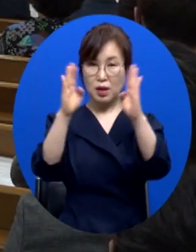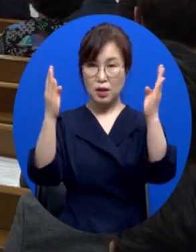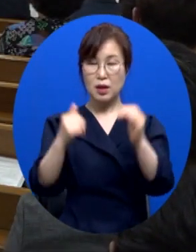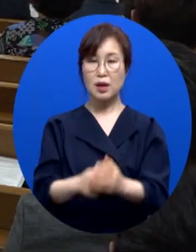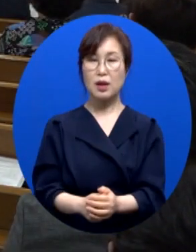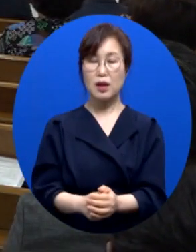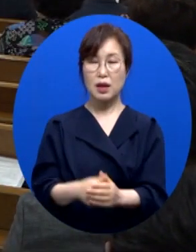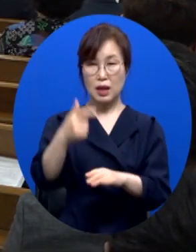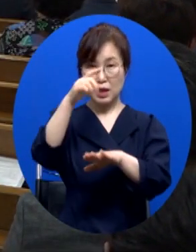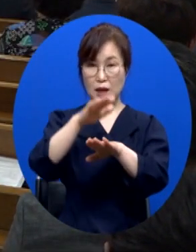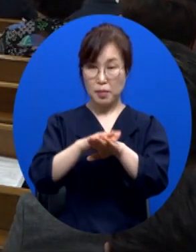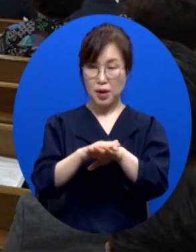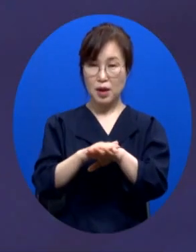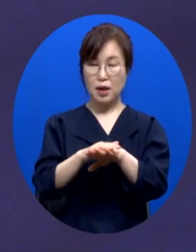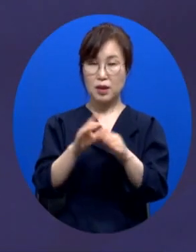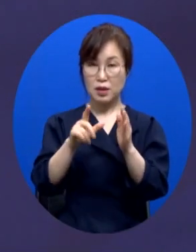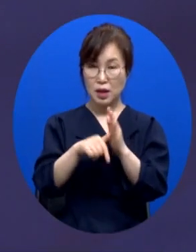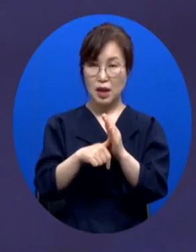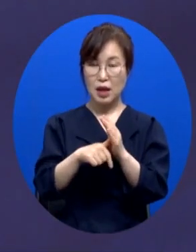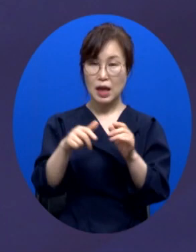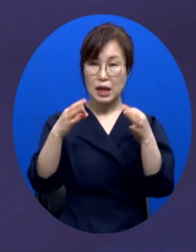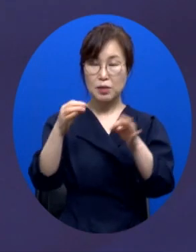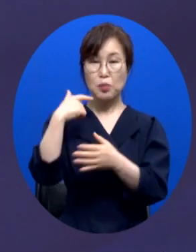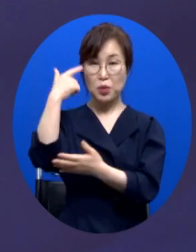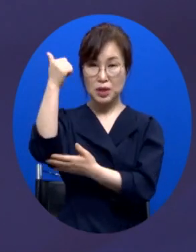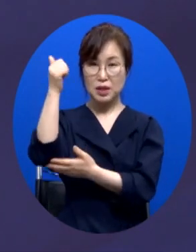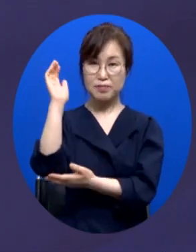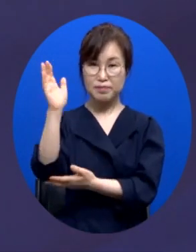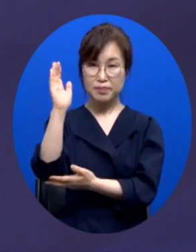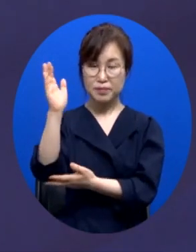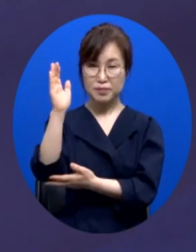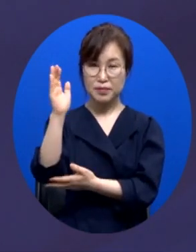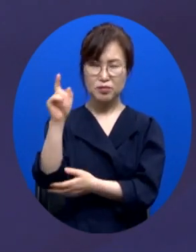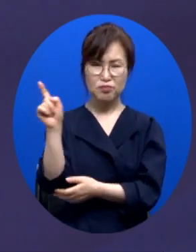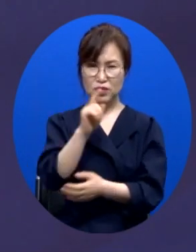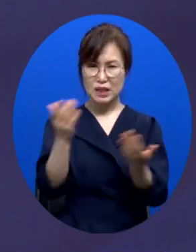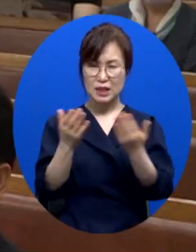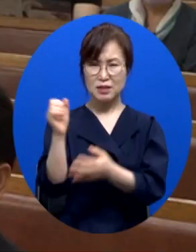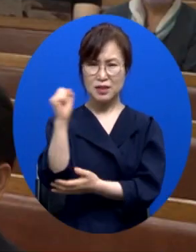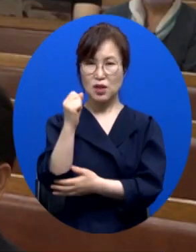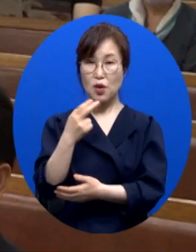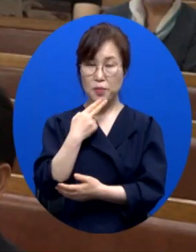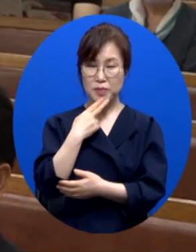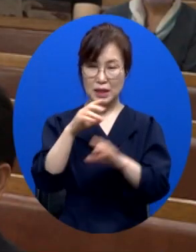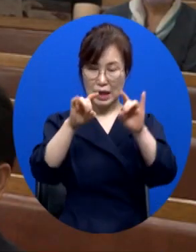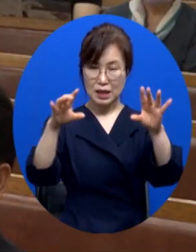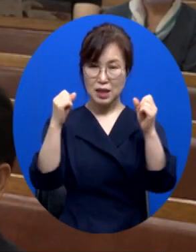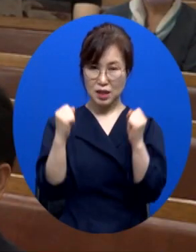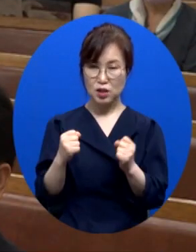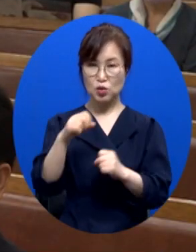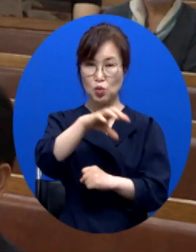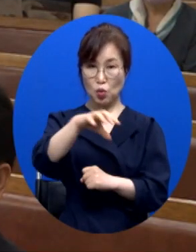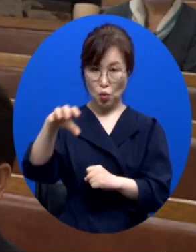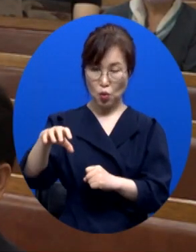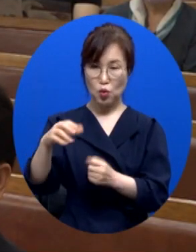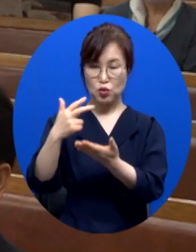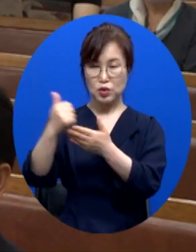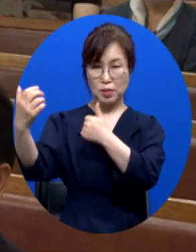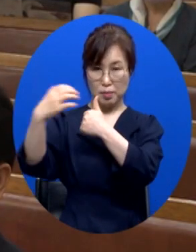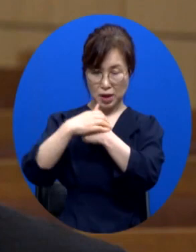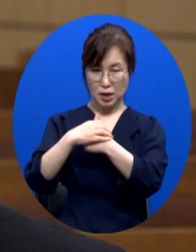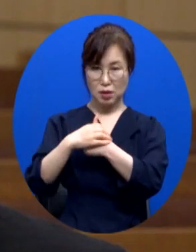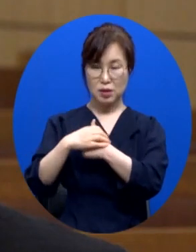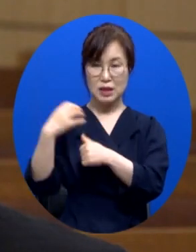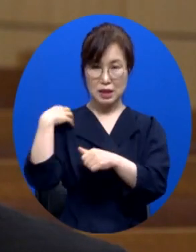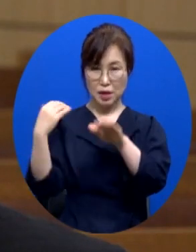앱에서 여서 제일교회 김남규 목사는 어떠한 일에도 흔들리지 않고 각자의 자리에서 주님이 맡기신 사명을 다하는